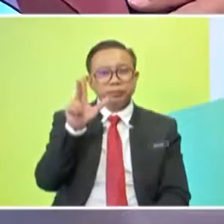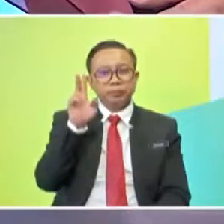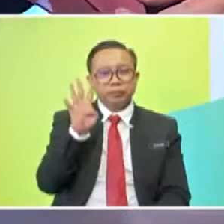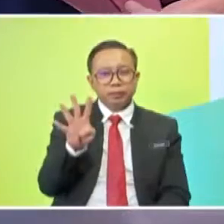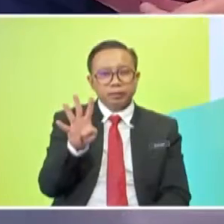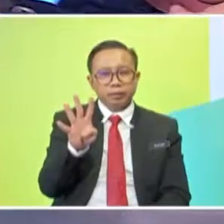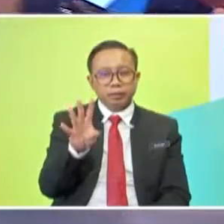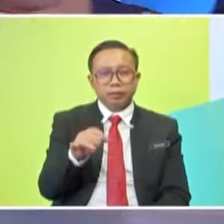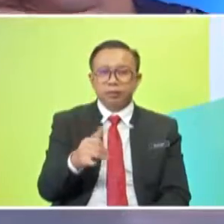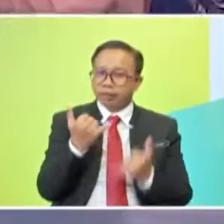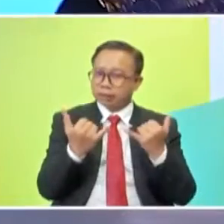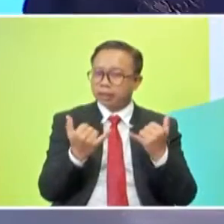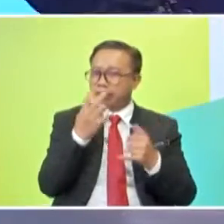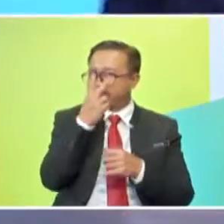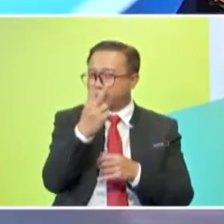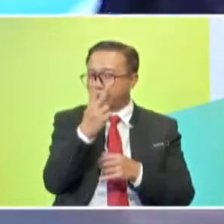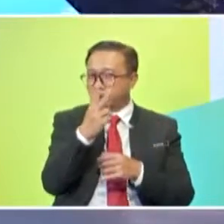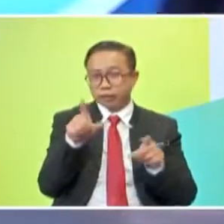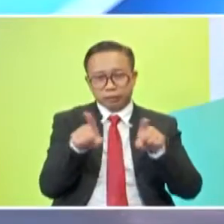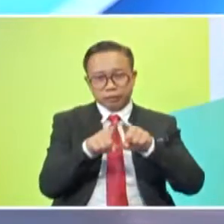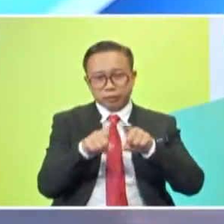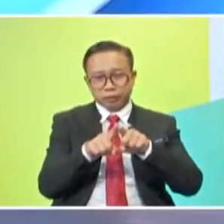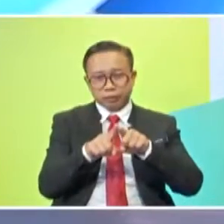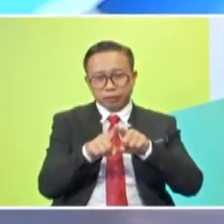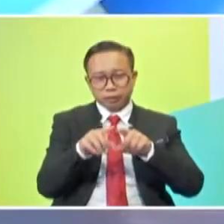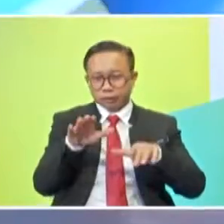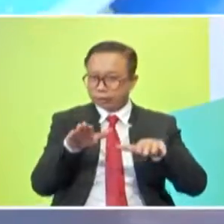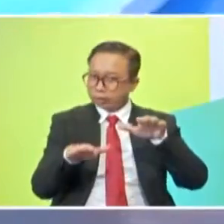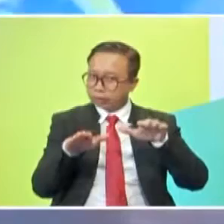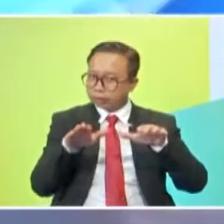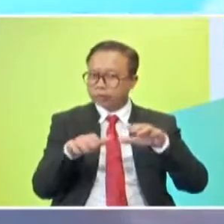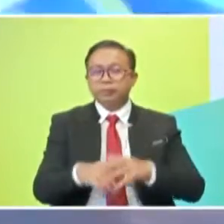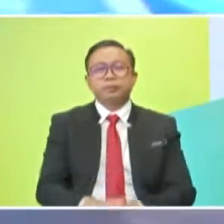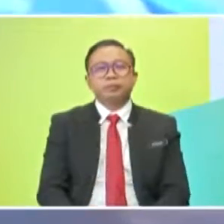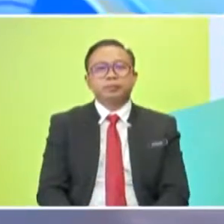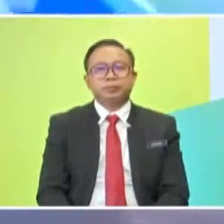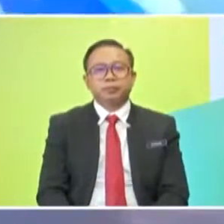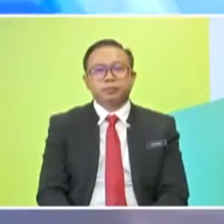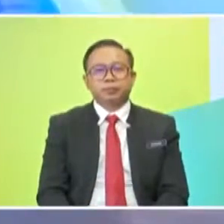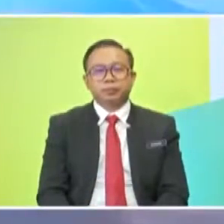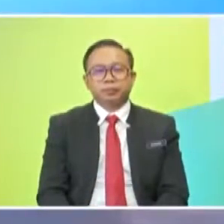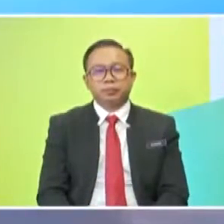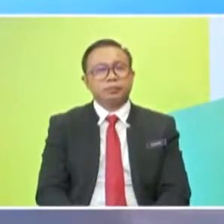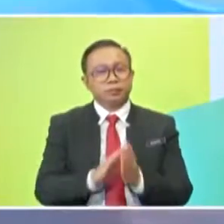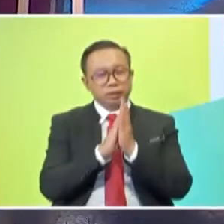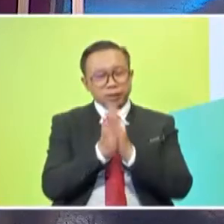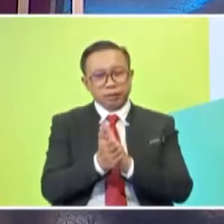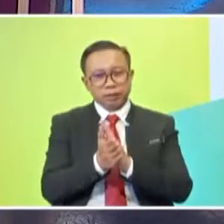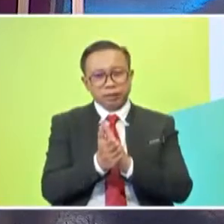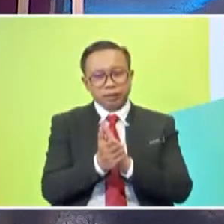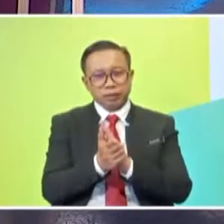334 karena peta dirham ada senyum Bang Yudha cegur bye jadi